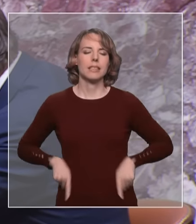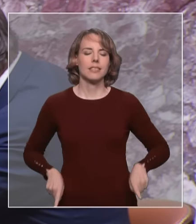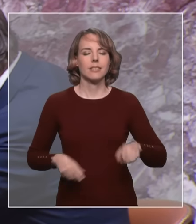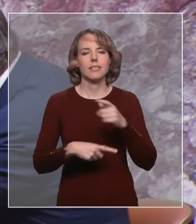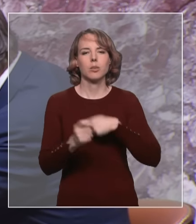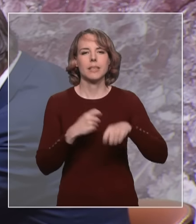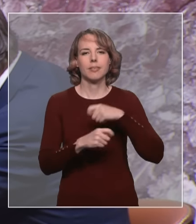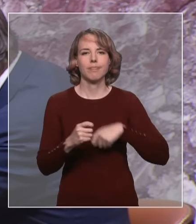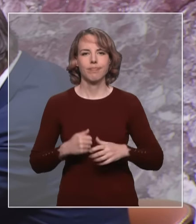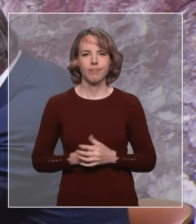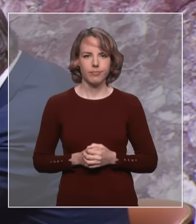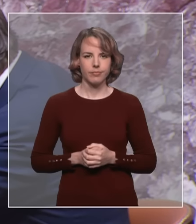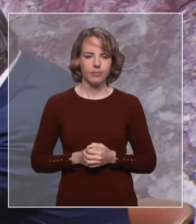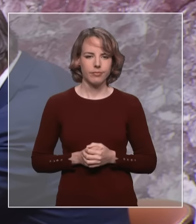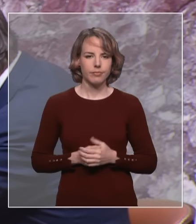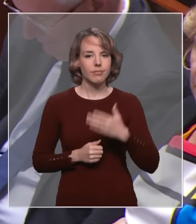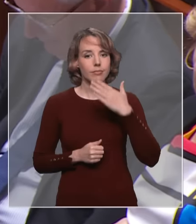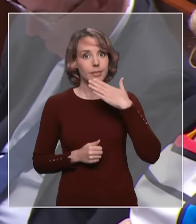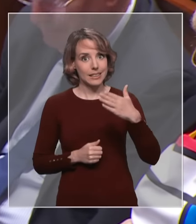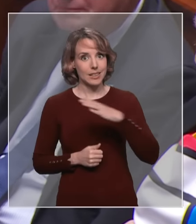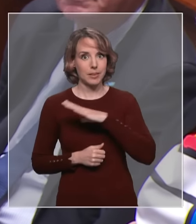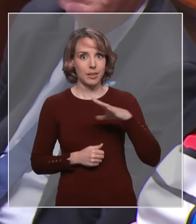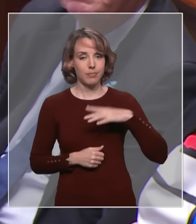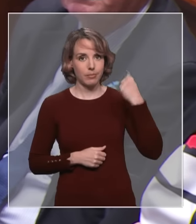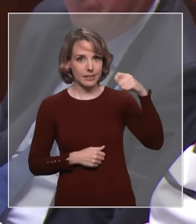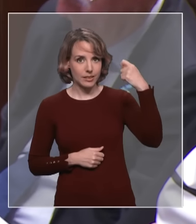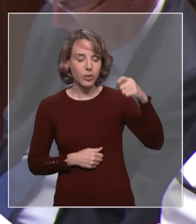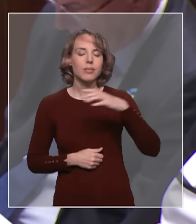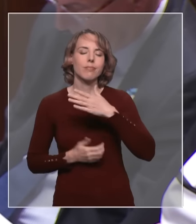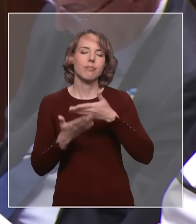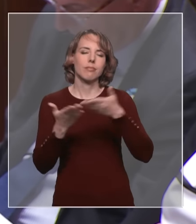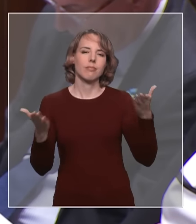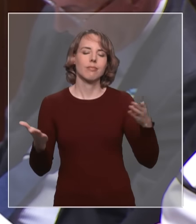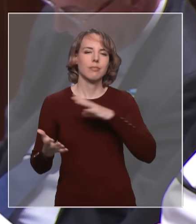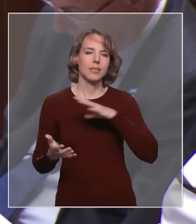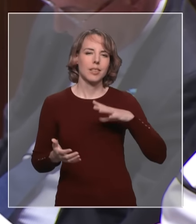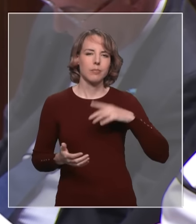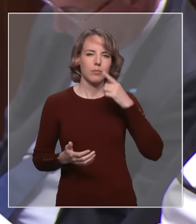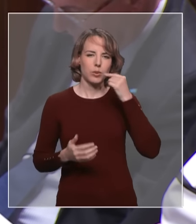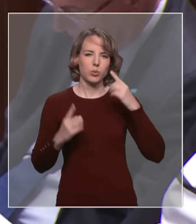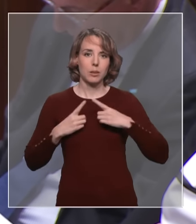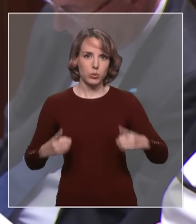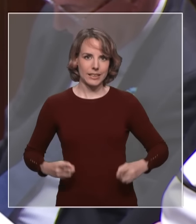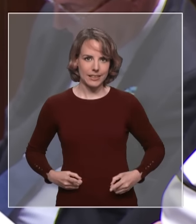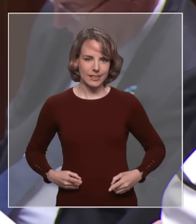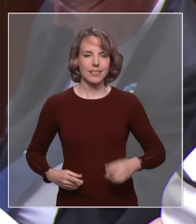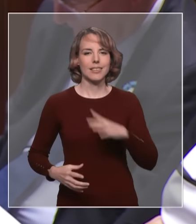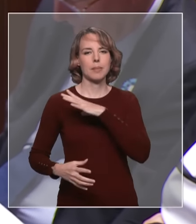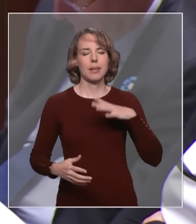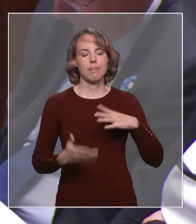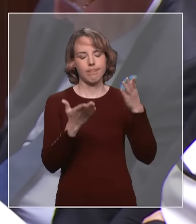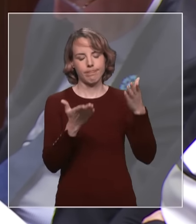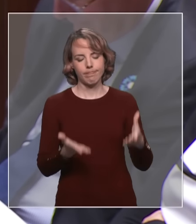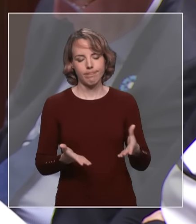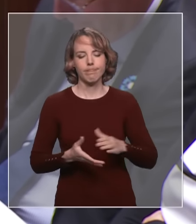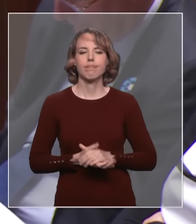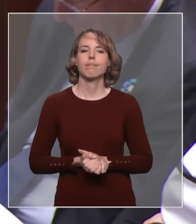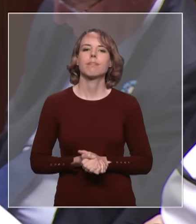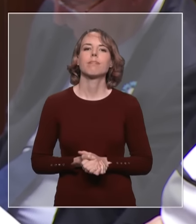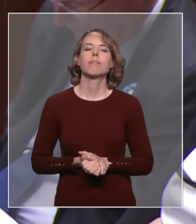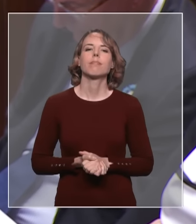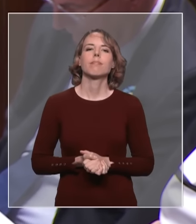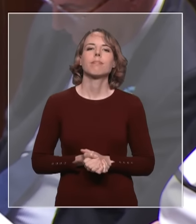l'Industrie. Merci, Madame la Présidente, Mesdames et Messieurs les députés, Madame la députée Rimbert. En étendant